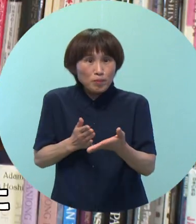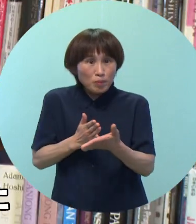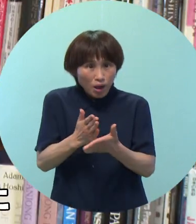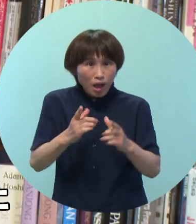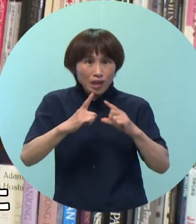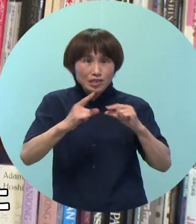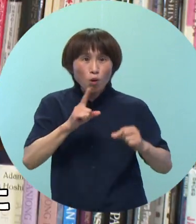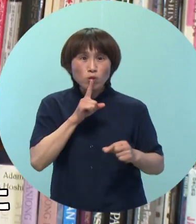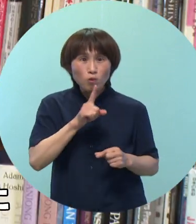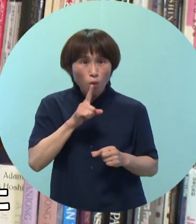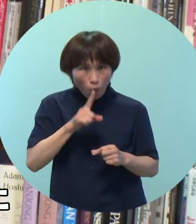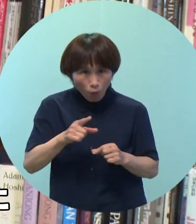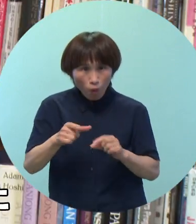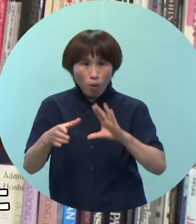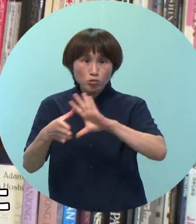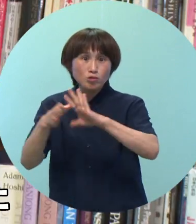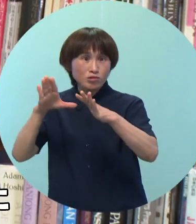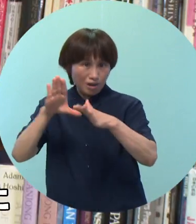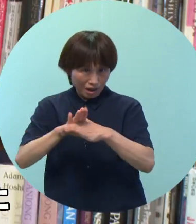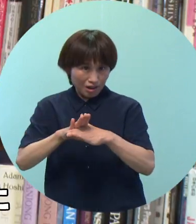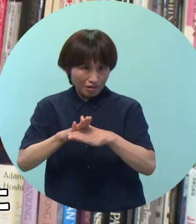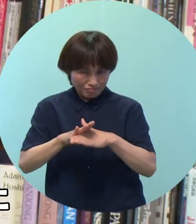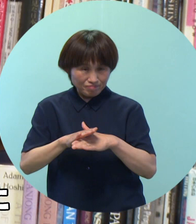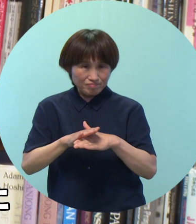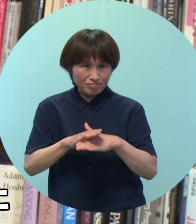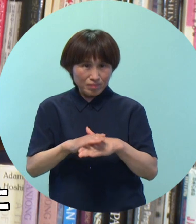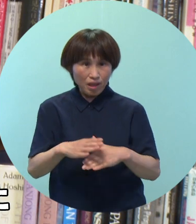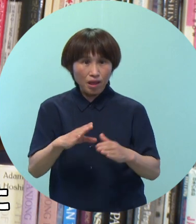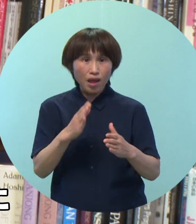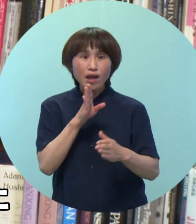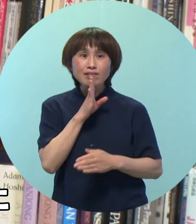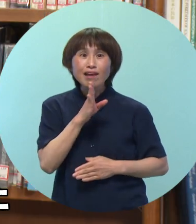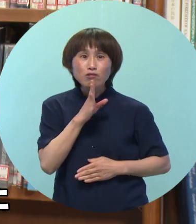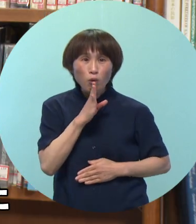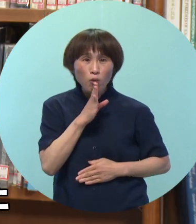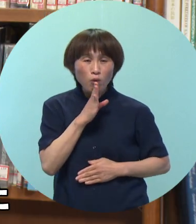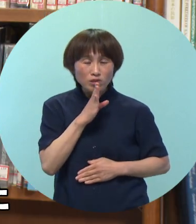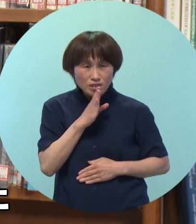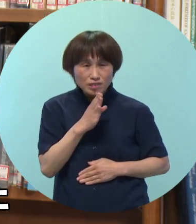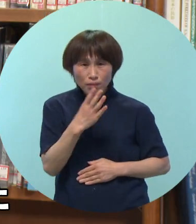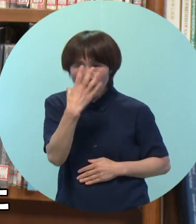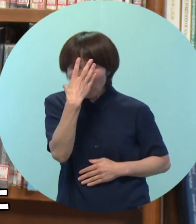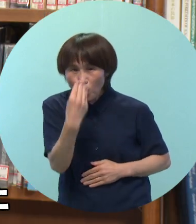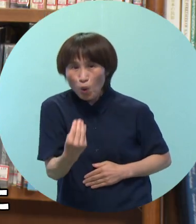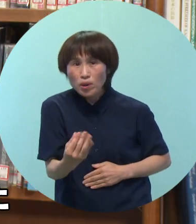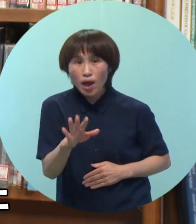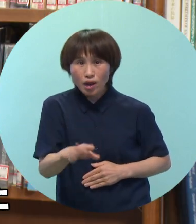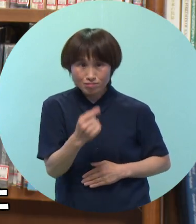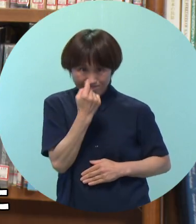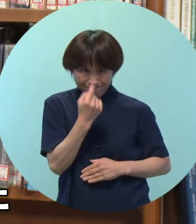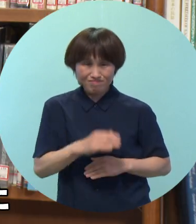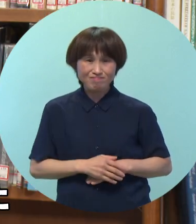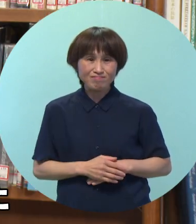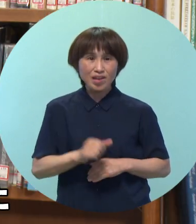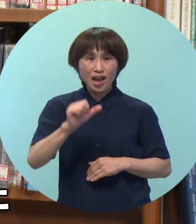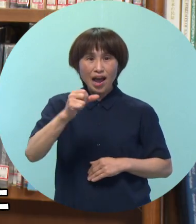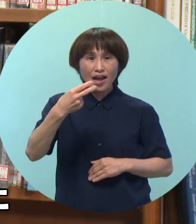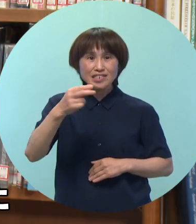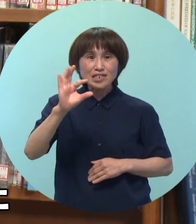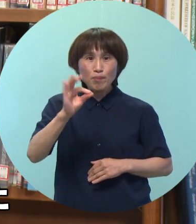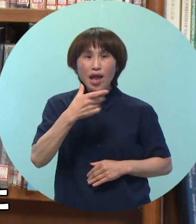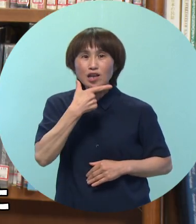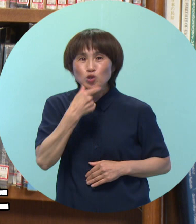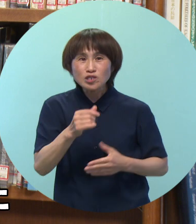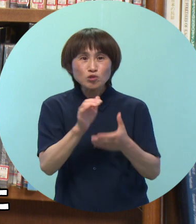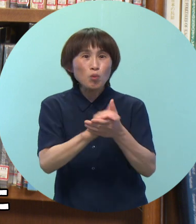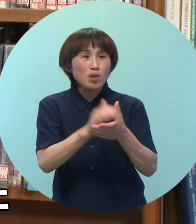とその言語っていうものに興味がすごくあって、結構アニメ好きな友達の勧めで日本